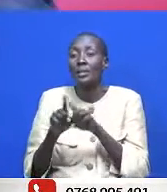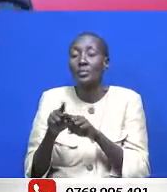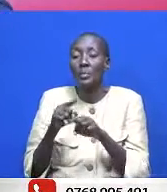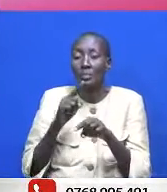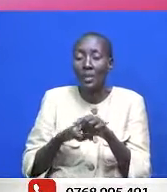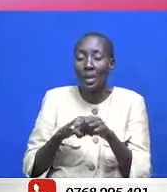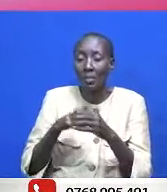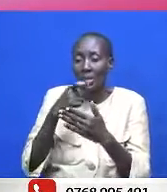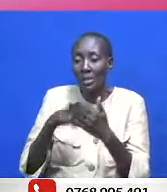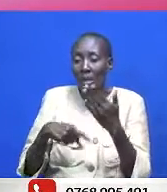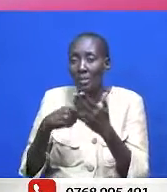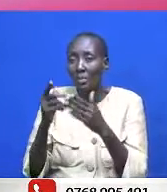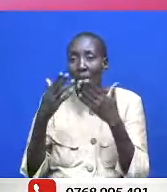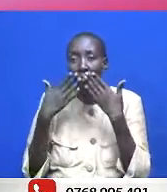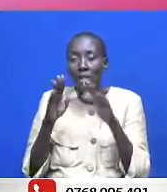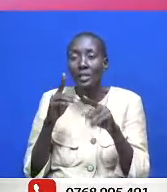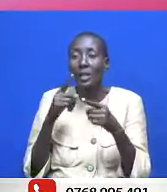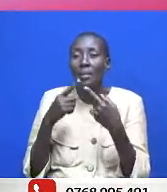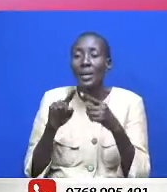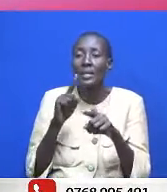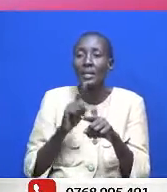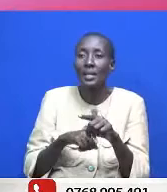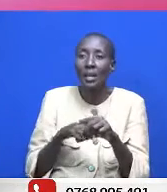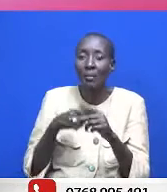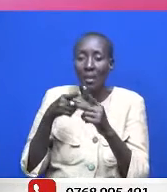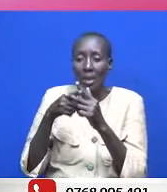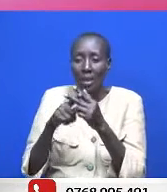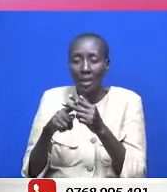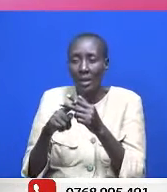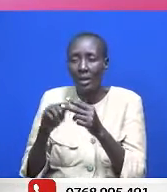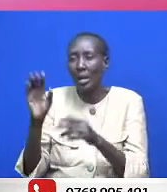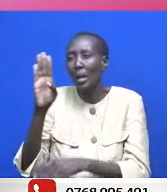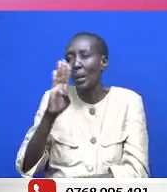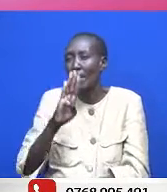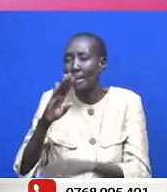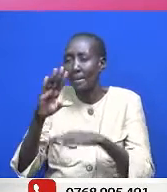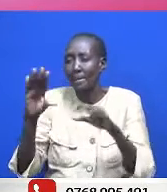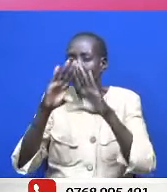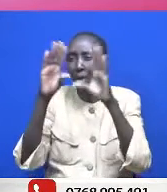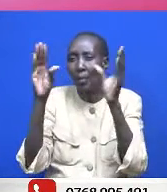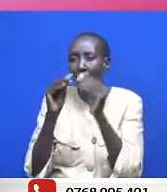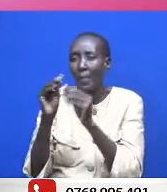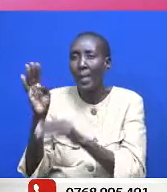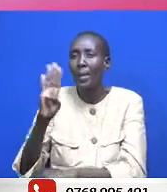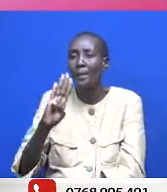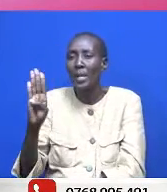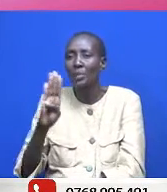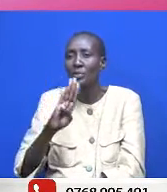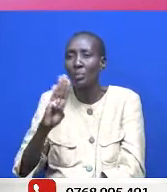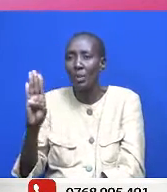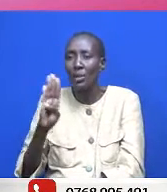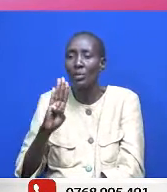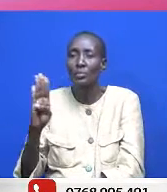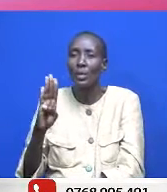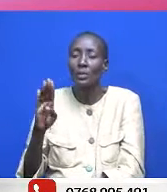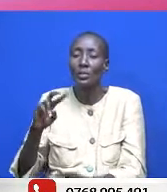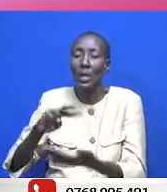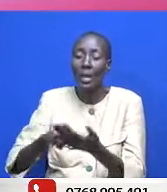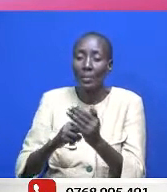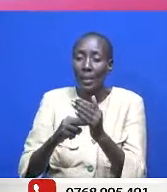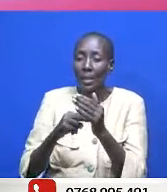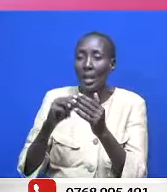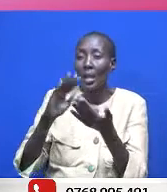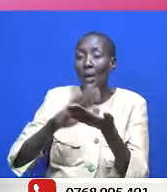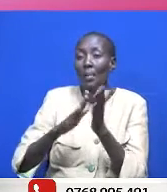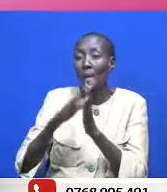ukiona kwamba wakiwa wana produce vitu kwa mabilioni, bei yao ya kuiproduce hizo vitu inaenda chini. Kuzalisha.